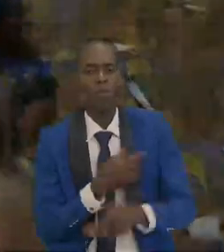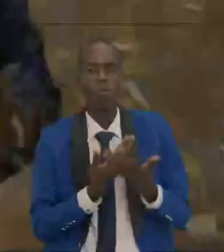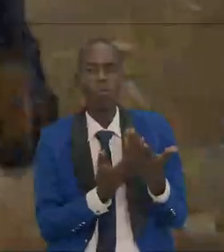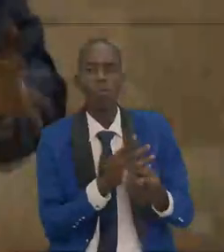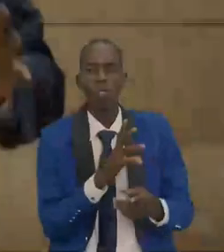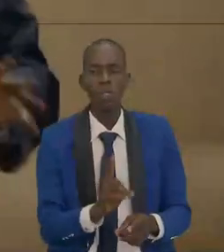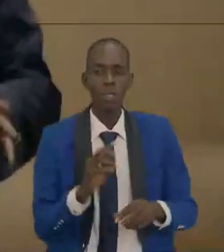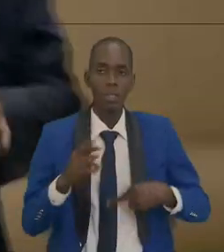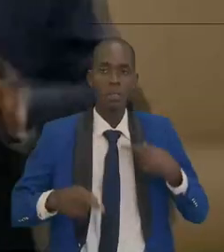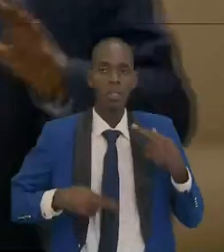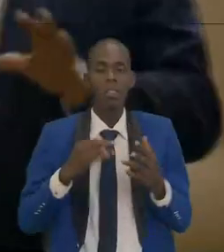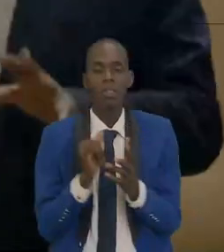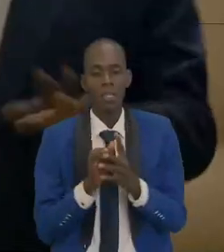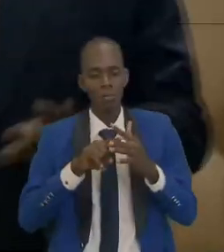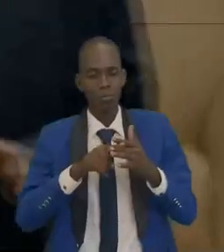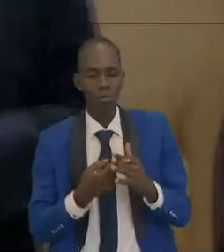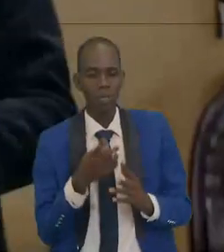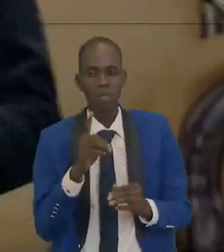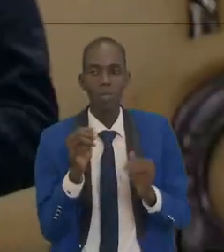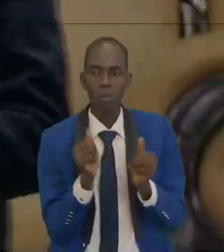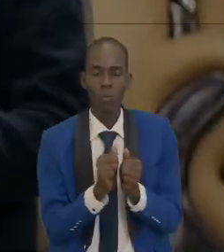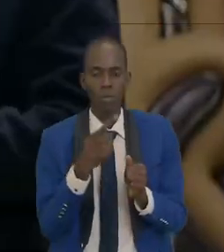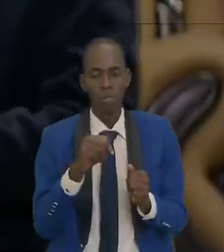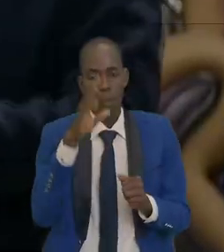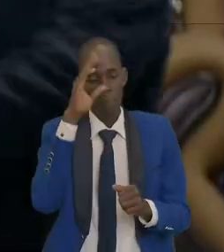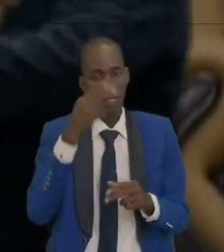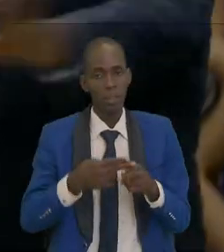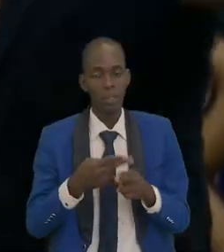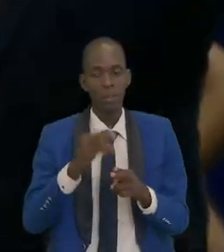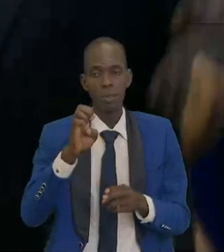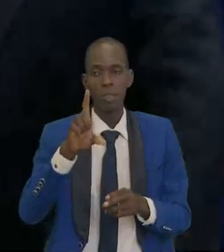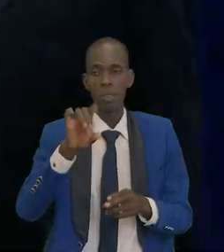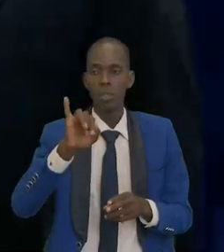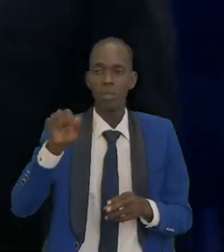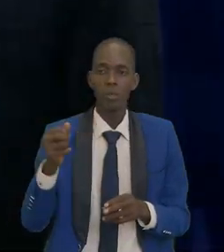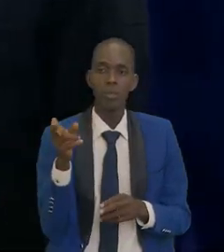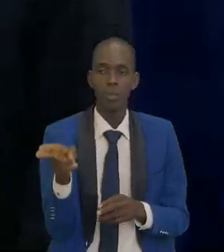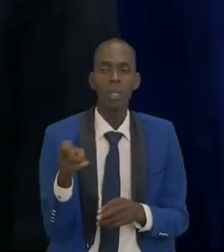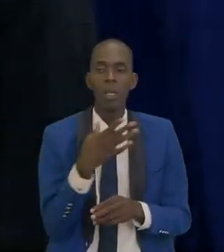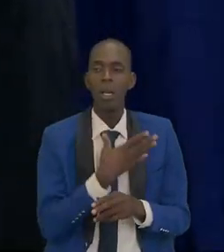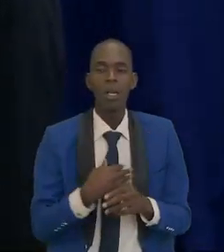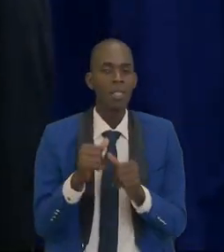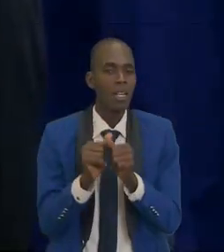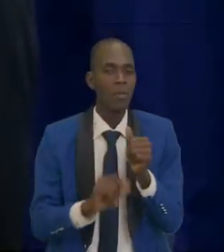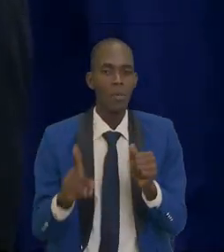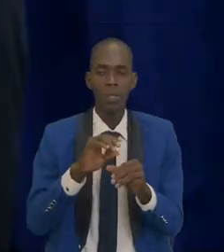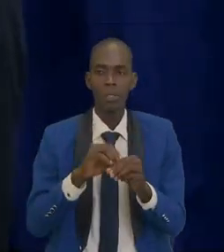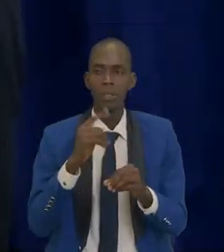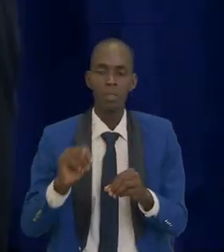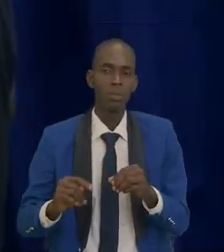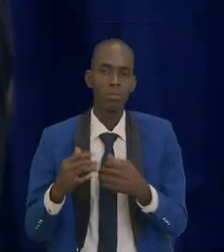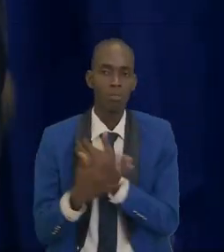longtemps attendu qui a commencé avec l'homme Élie et s'est répandu dans toute la